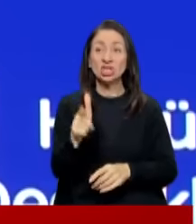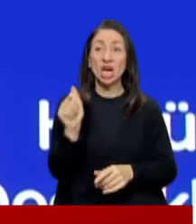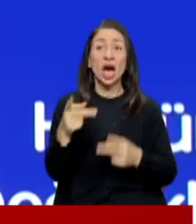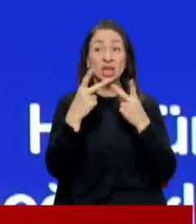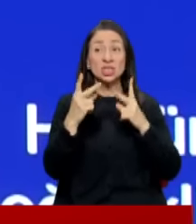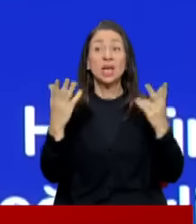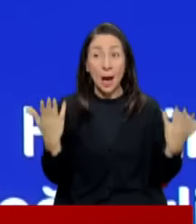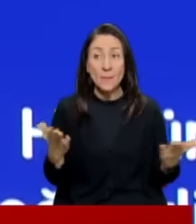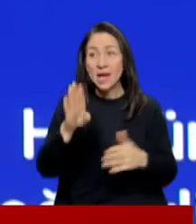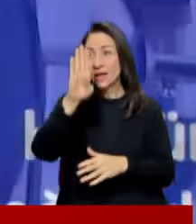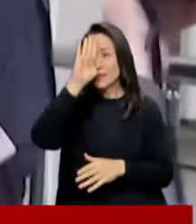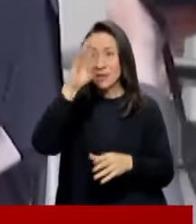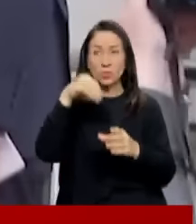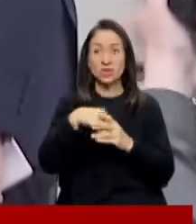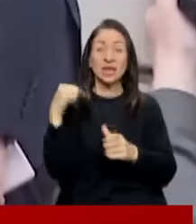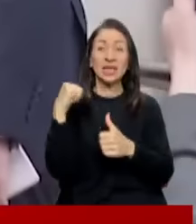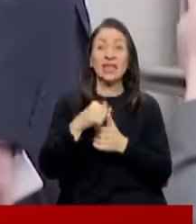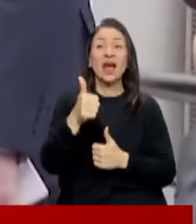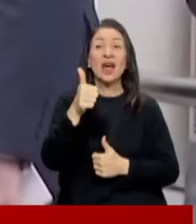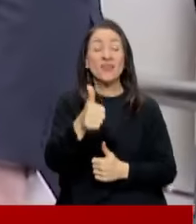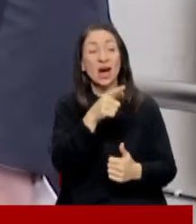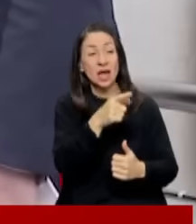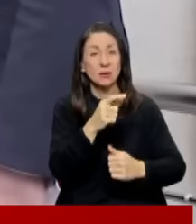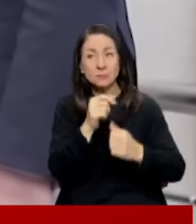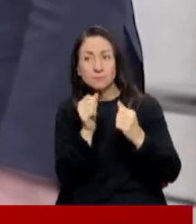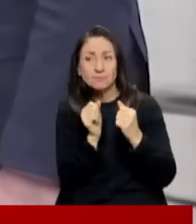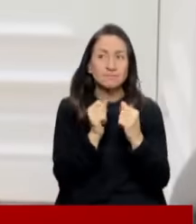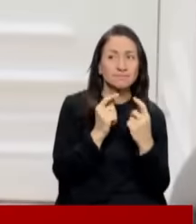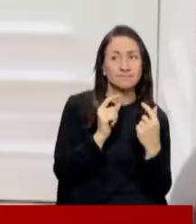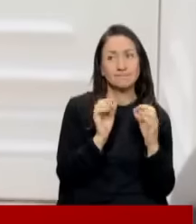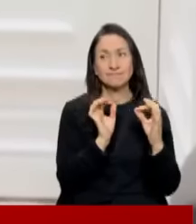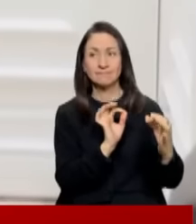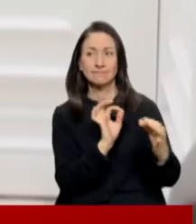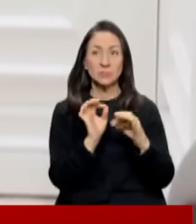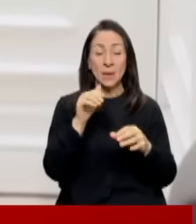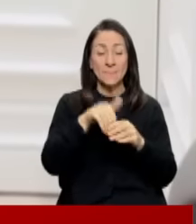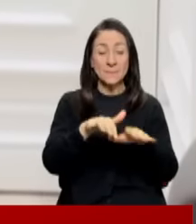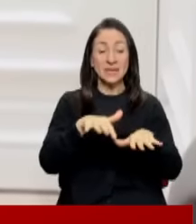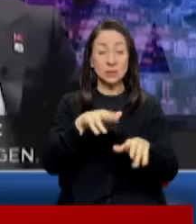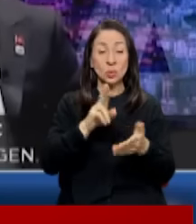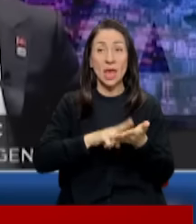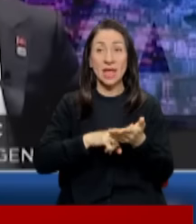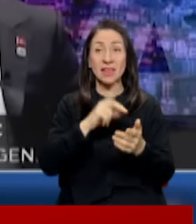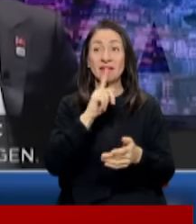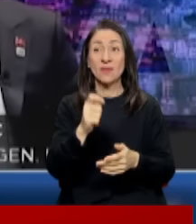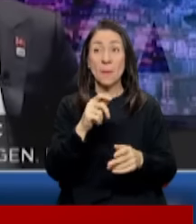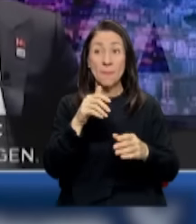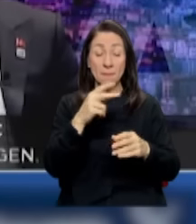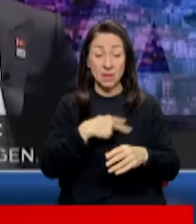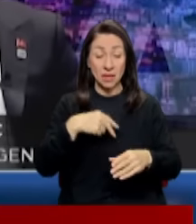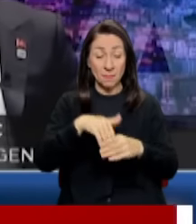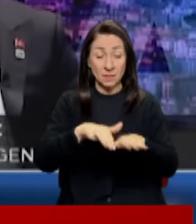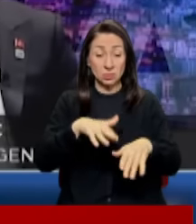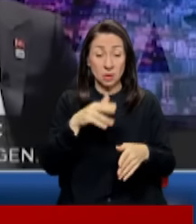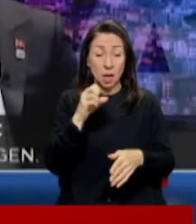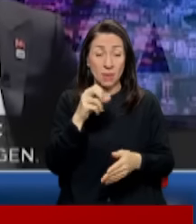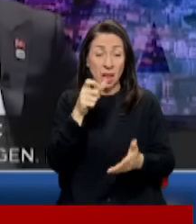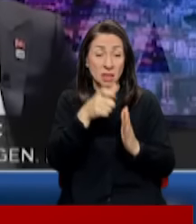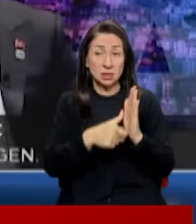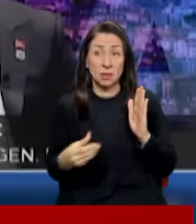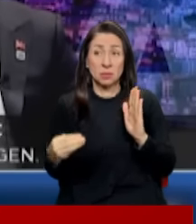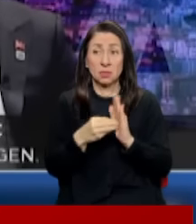açıkladı ama İstanbul için yeniden Refah Partisi ile dirsek temasında meclis üyeliği teklif ediyor. Belediye meclis üyeliği kazanmak için AK Parti